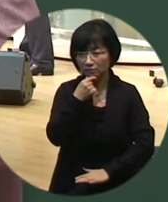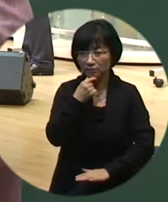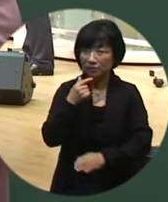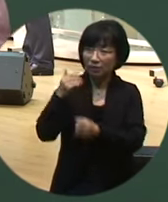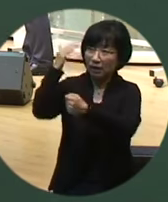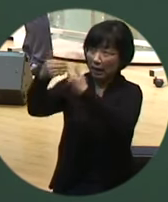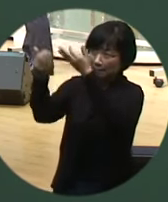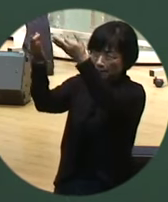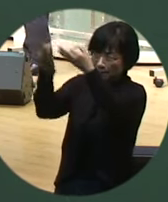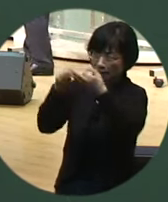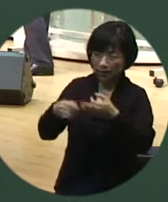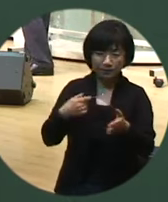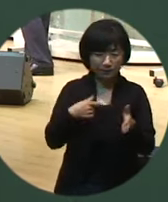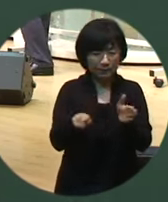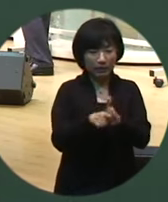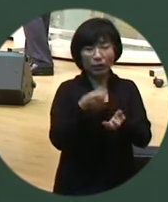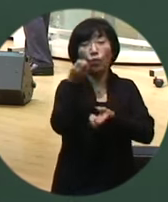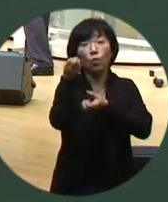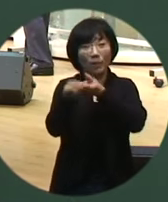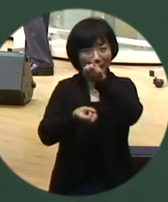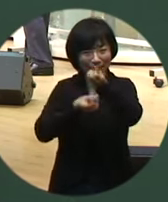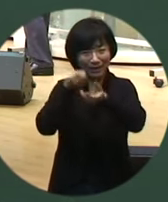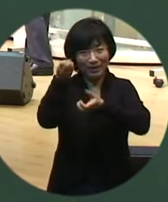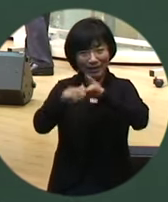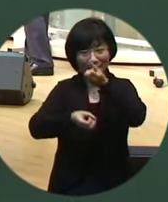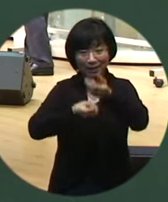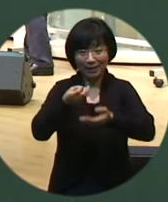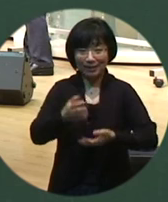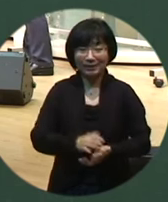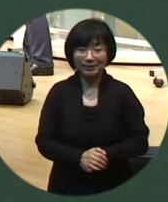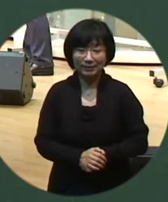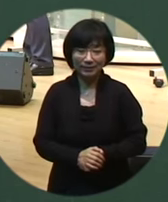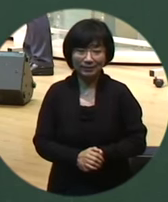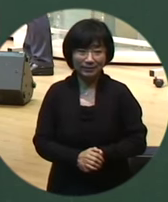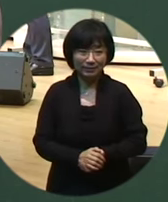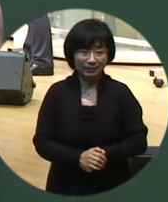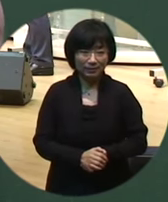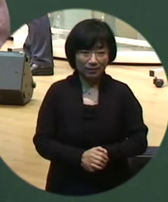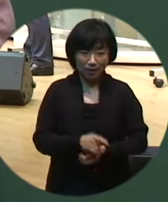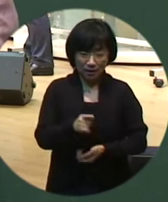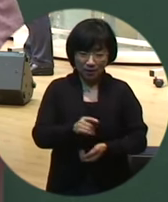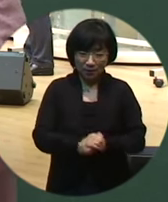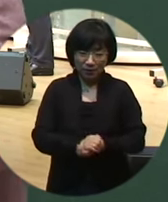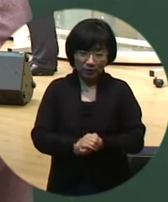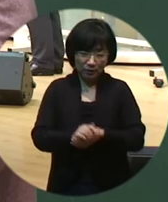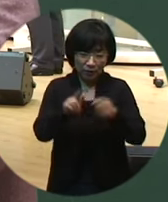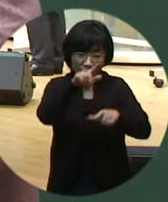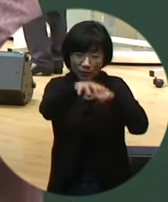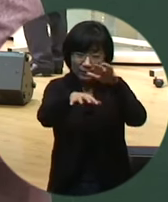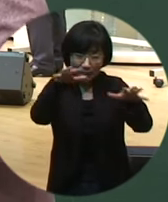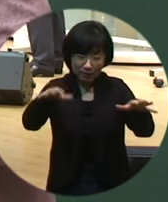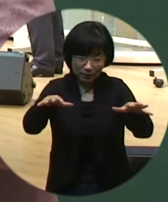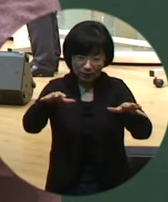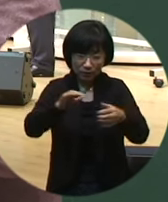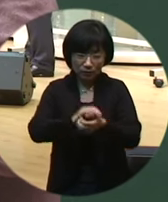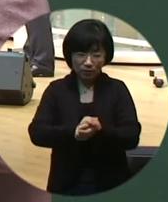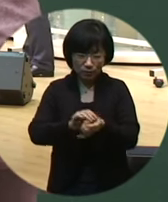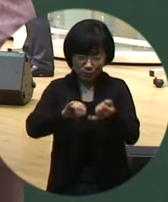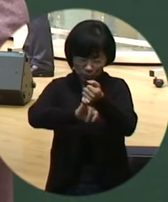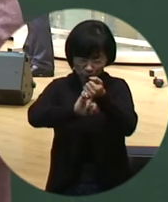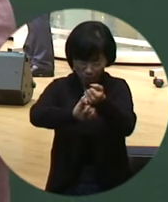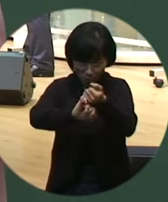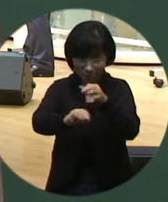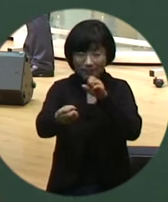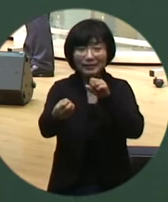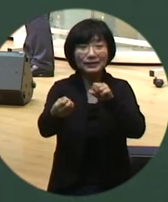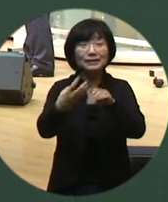God instead. 이렇게 현장에 그리스도가 아니면 안 되는 응답의 현장이 보인다니까요. And you're able to see then that with the eyes that the field has no choice but